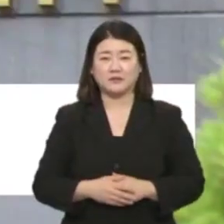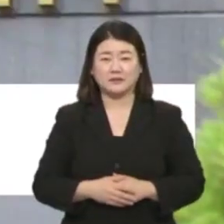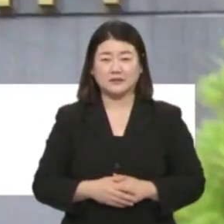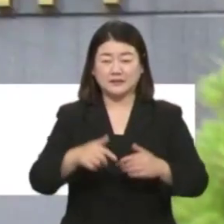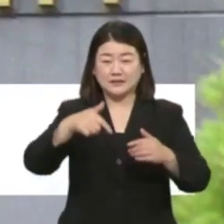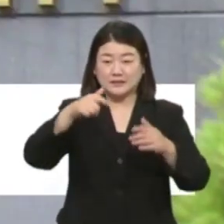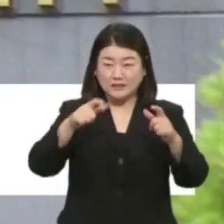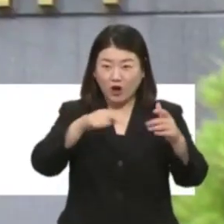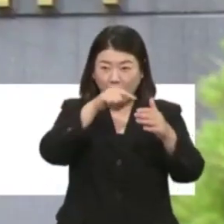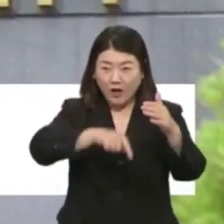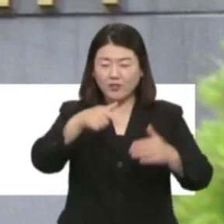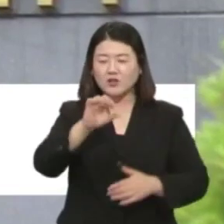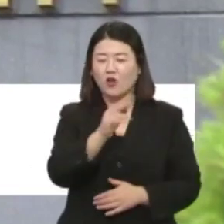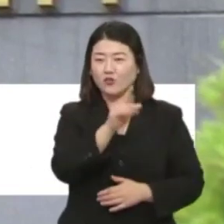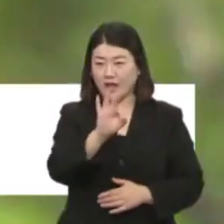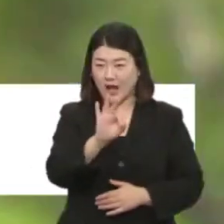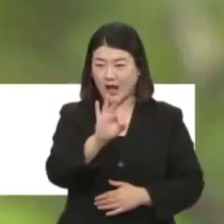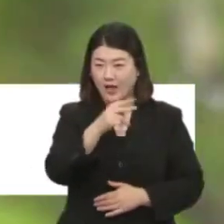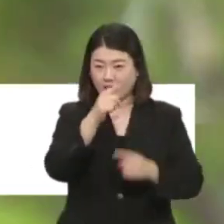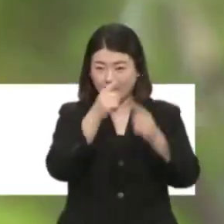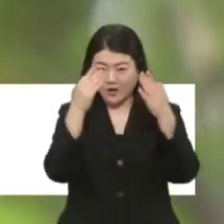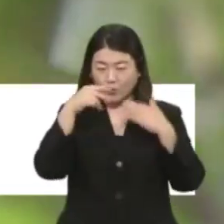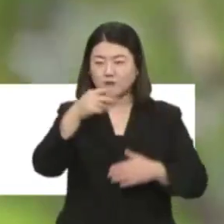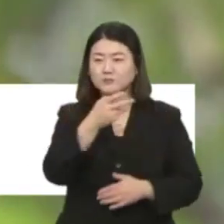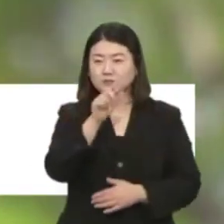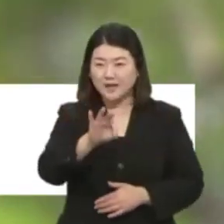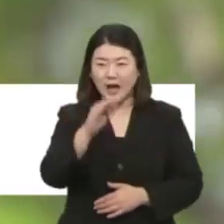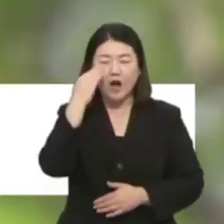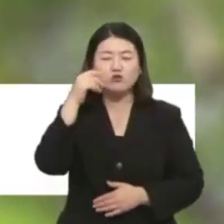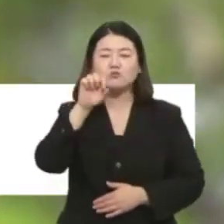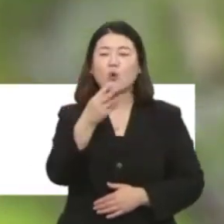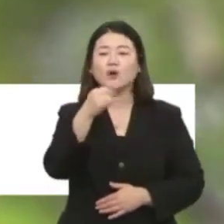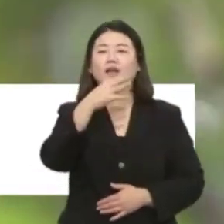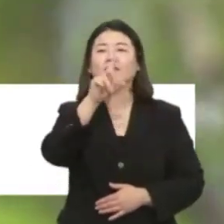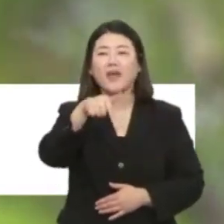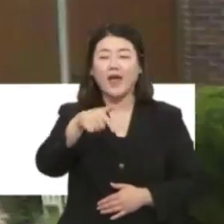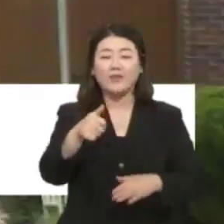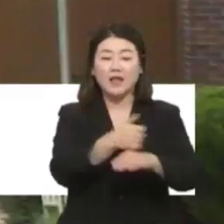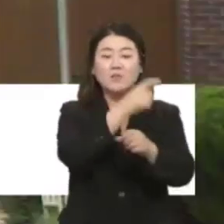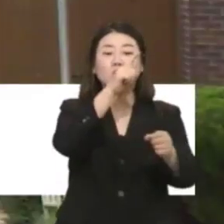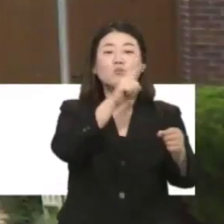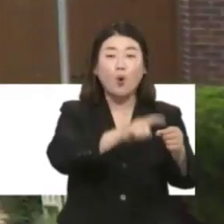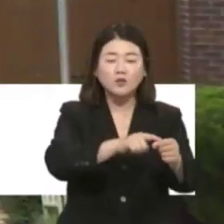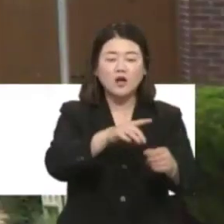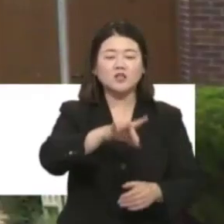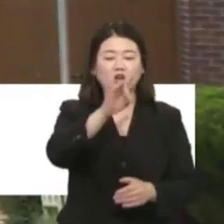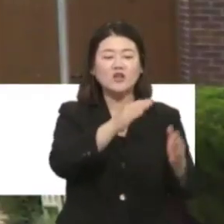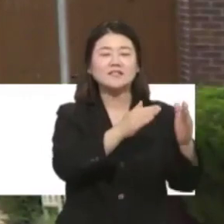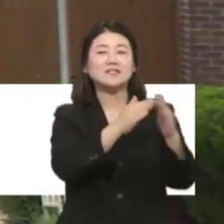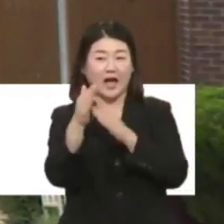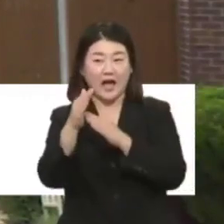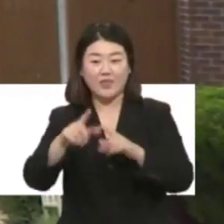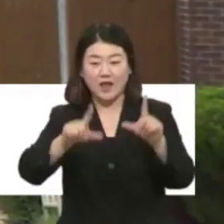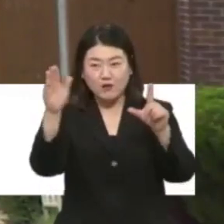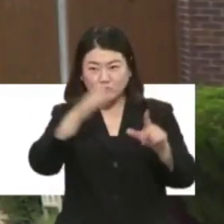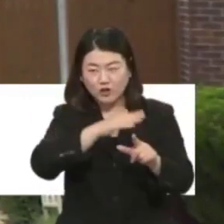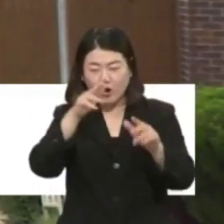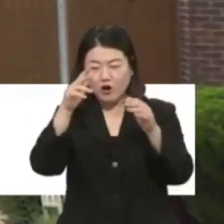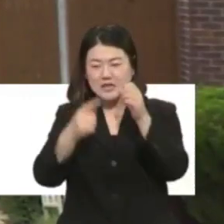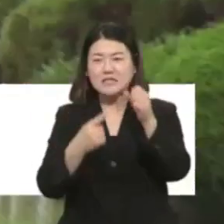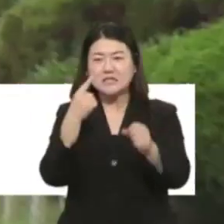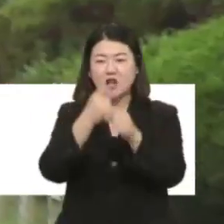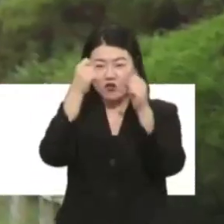지급 대상은 지역에 있는 대학인 건양대 금강대 한국폴리텍대 바이오캠퍼스에 단일 목적으로 최초 전입일로부터